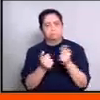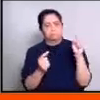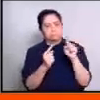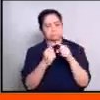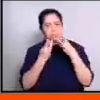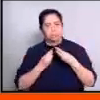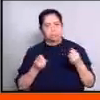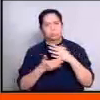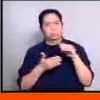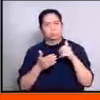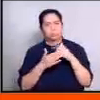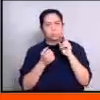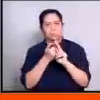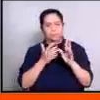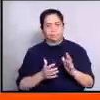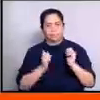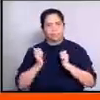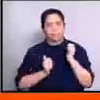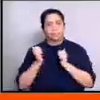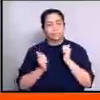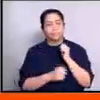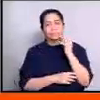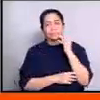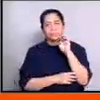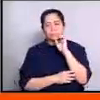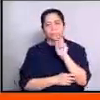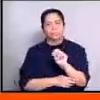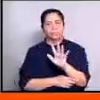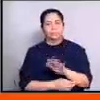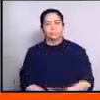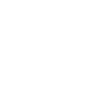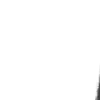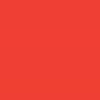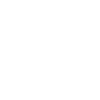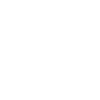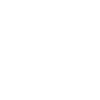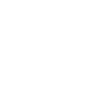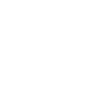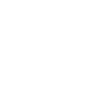hanggang sa gumaling ang lahat ng biktima. Umaaksyon, Marian Enriquez, News 5.